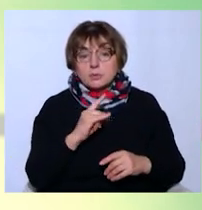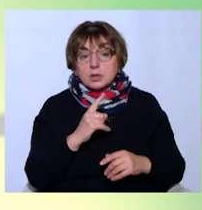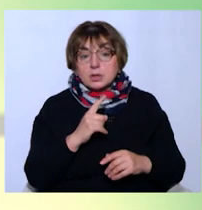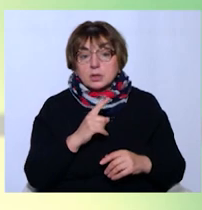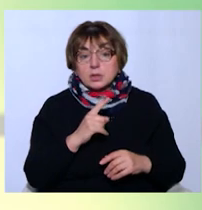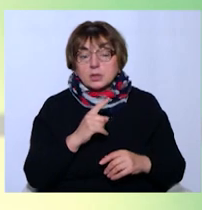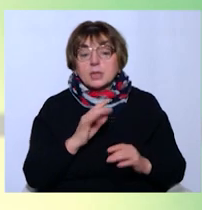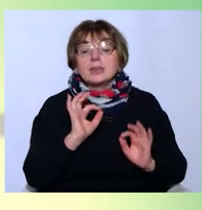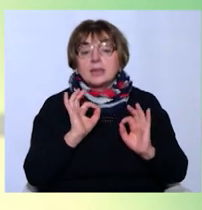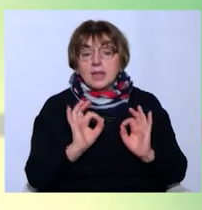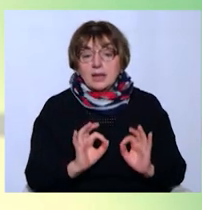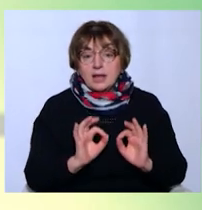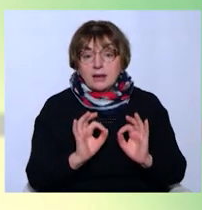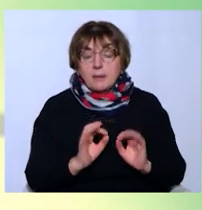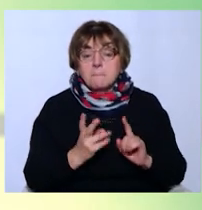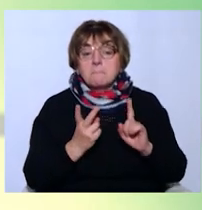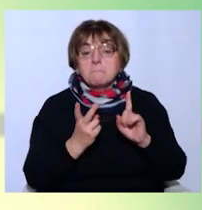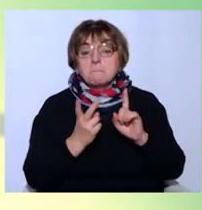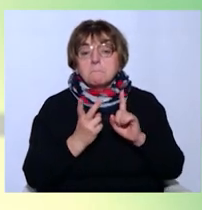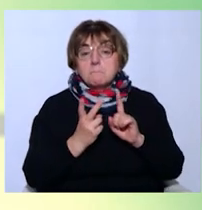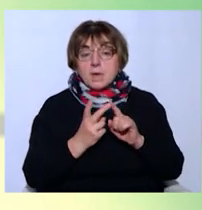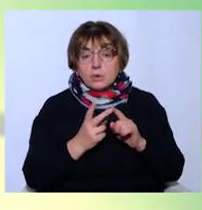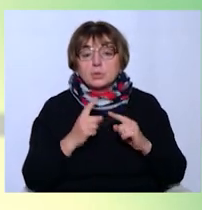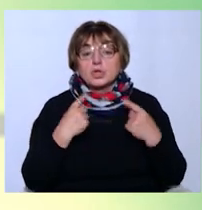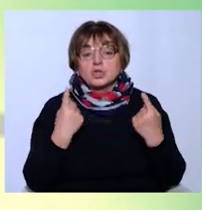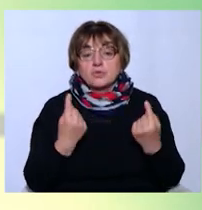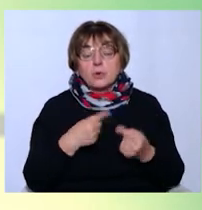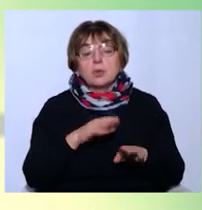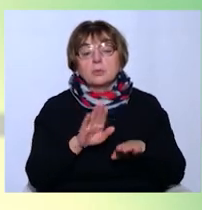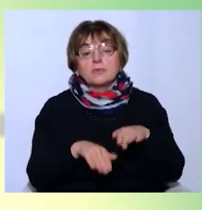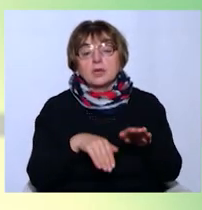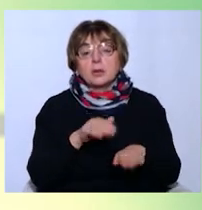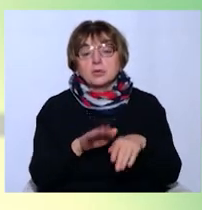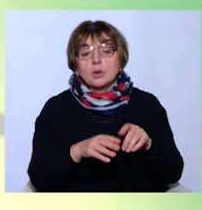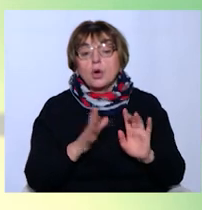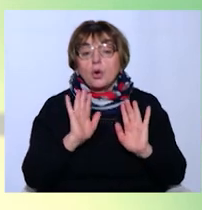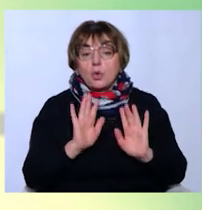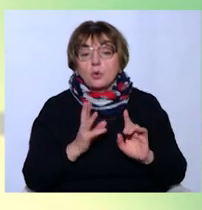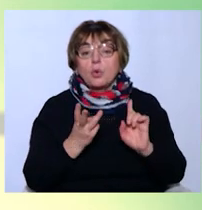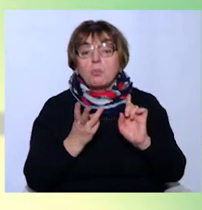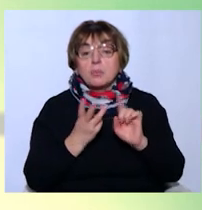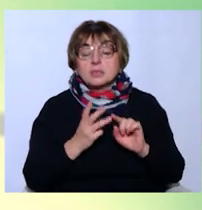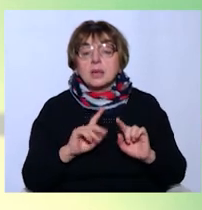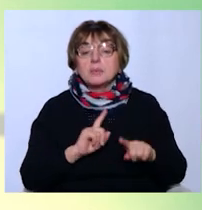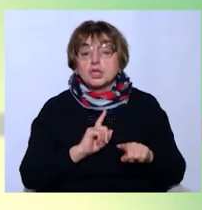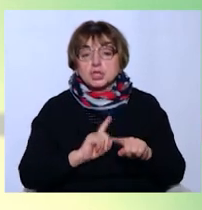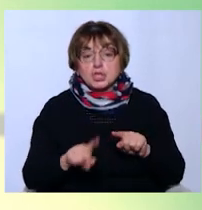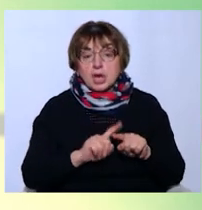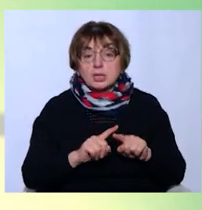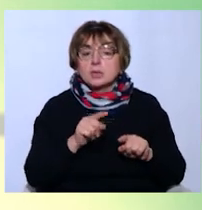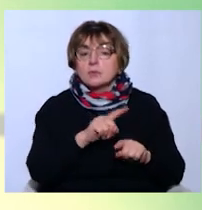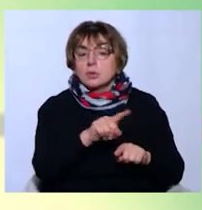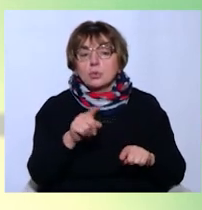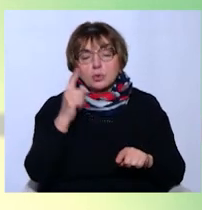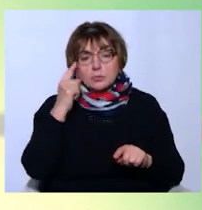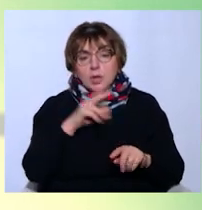წავა ნელა, მეორე წავა ჩვეულებრივი ნაბიჯებით, ხოლო მესამე წავა სწრაფად, თქვენ როგორ